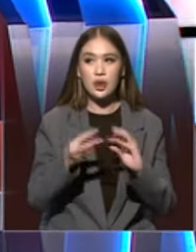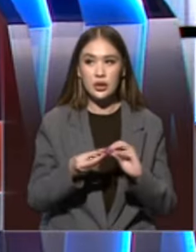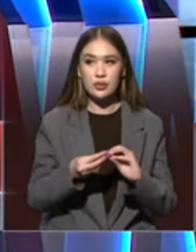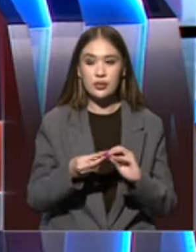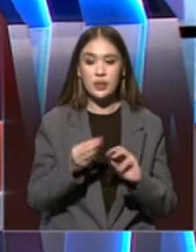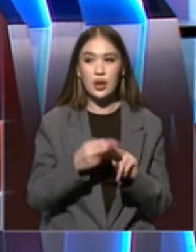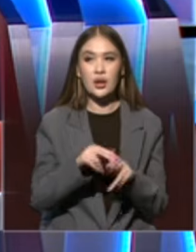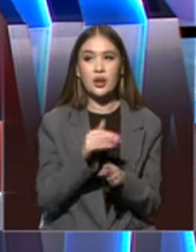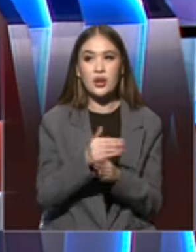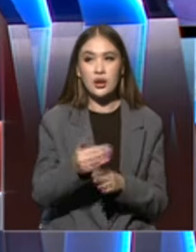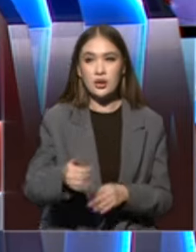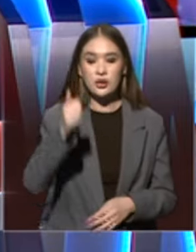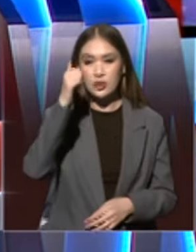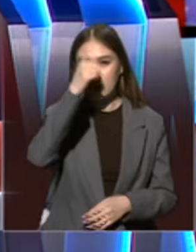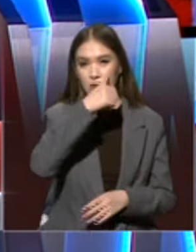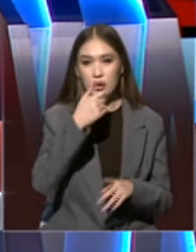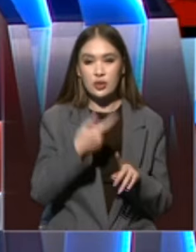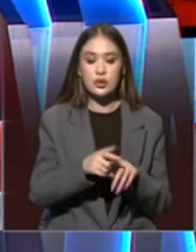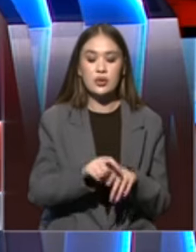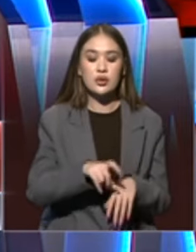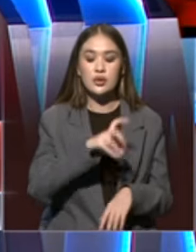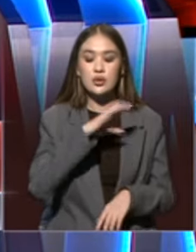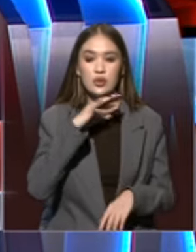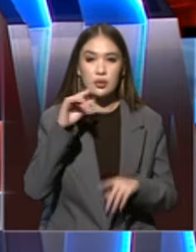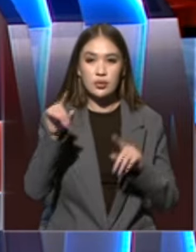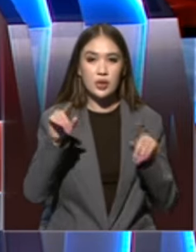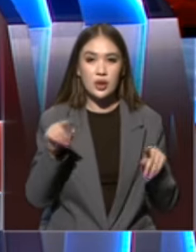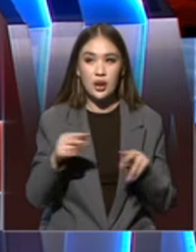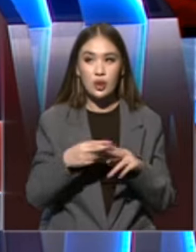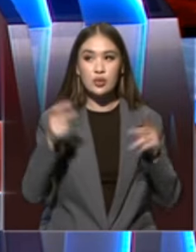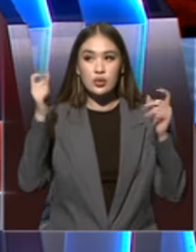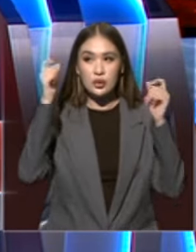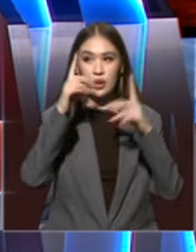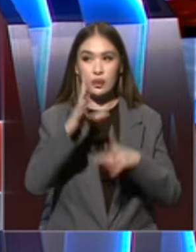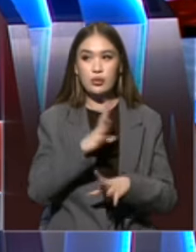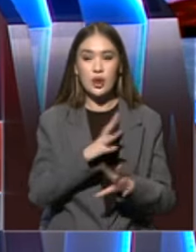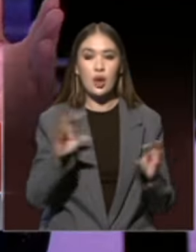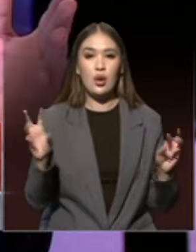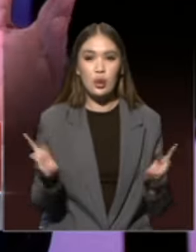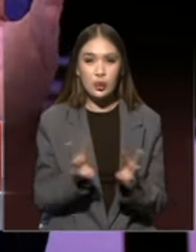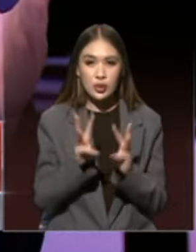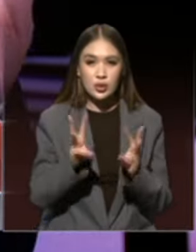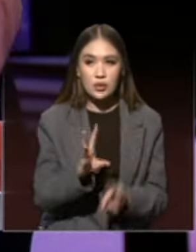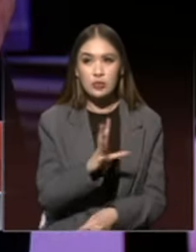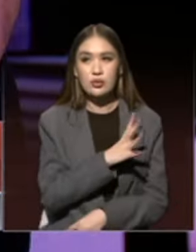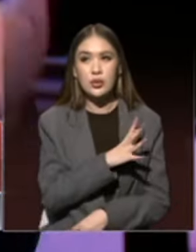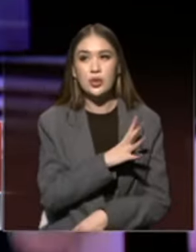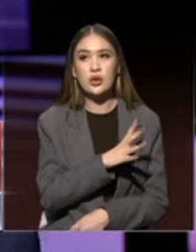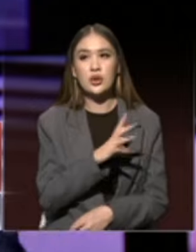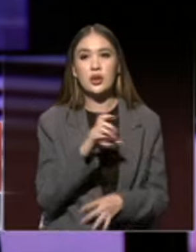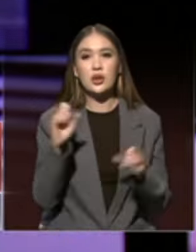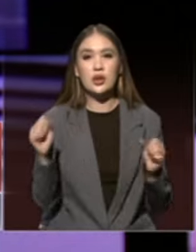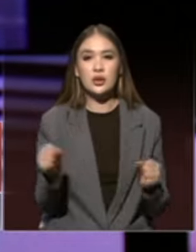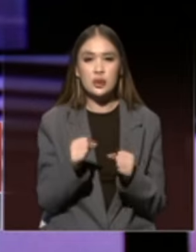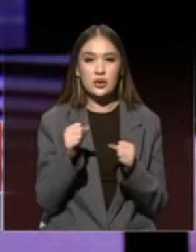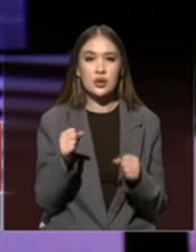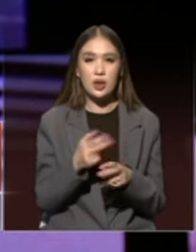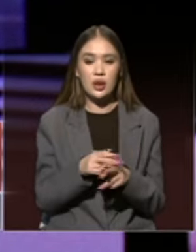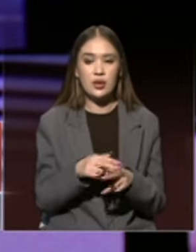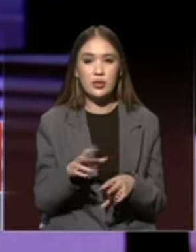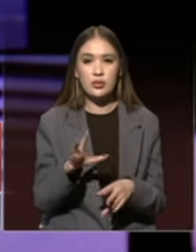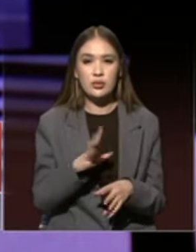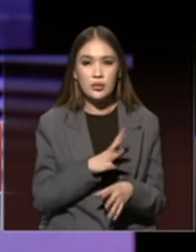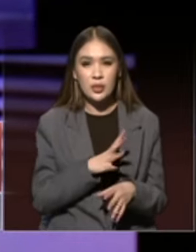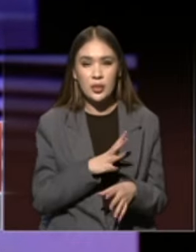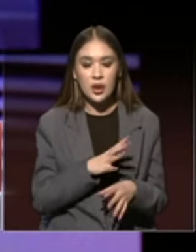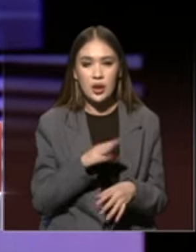жалпы кейінгі жылдары өте көп жан жағымыздан сынақтар көбейіп жатыр ғой. Өрт болды, қыста құбыр жарылды дегенде. Бұл